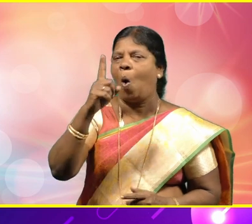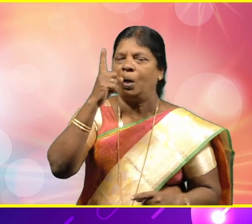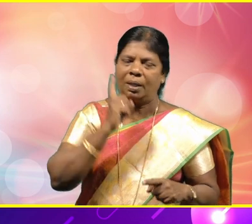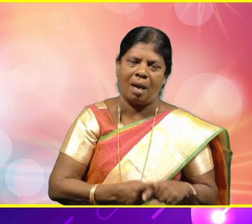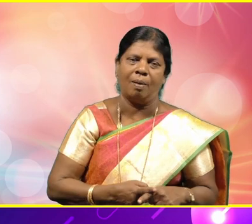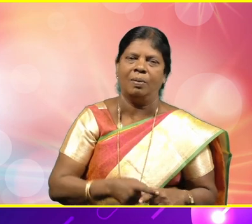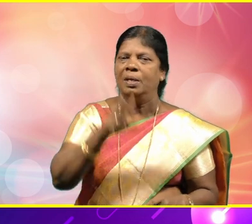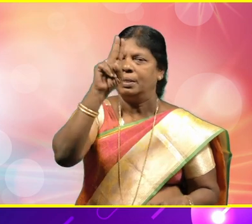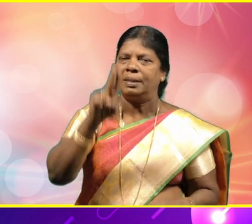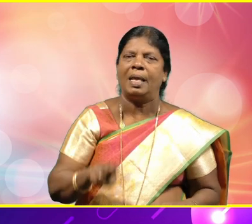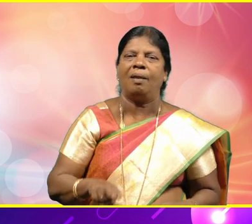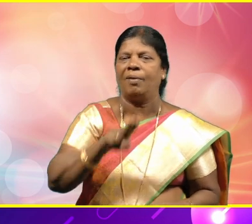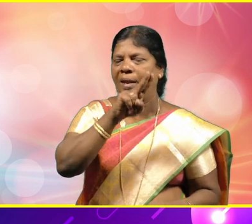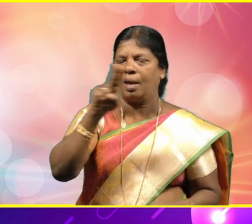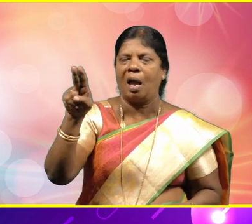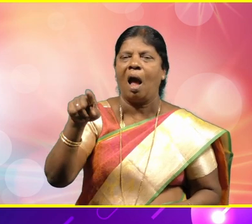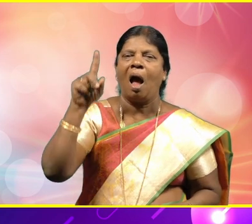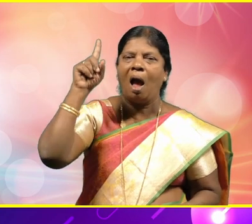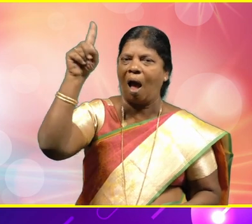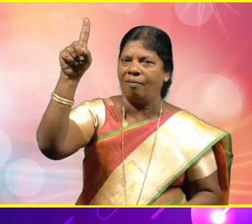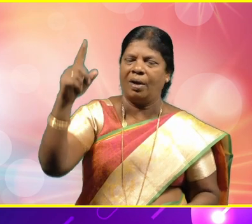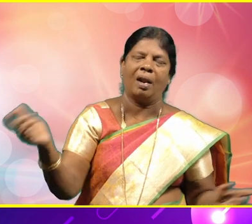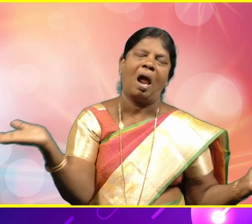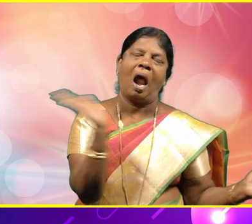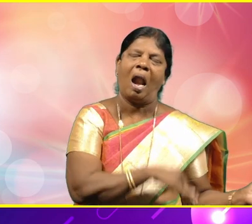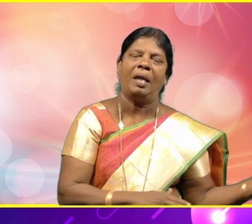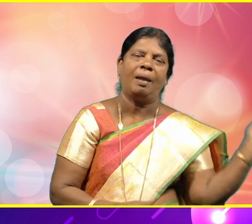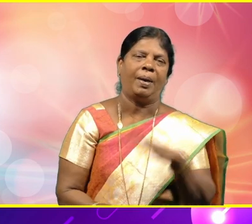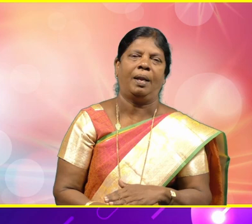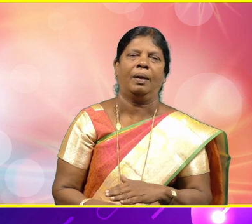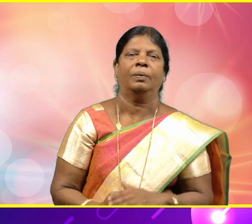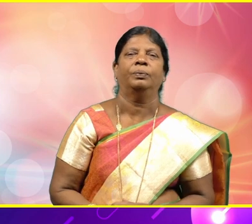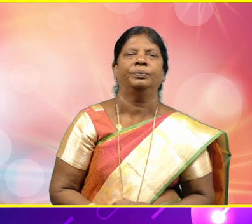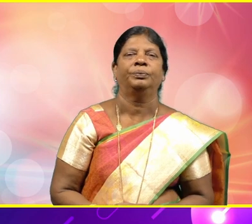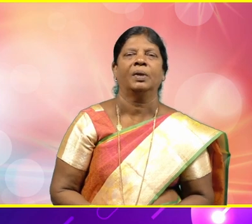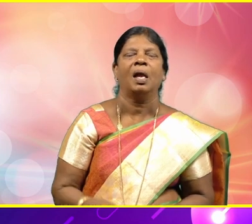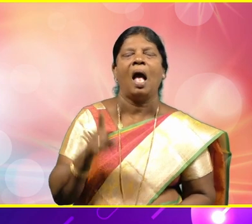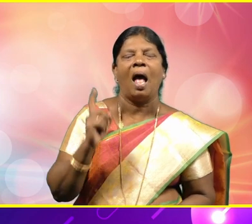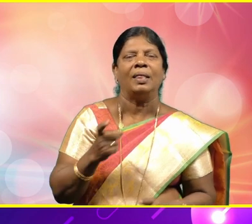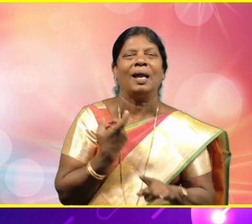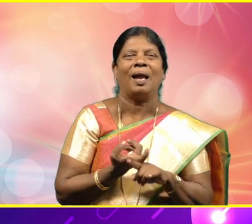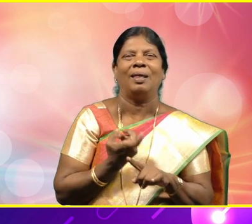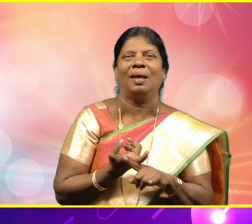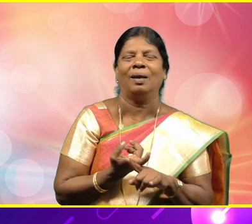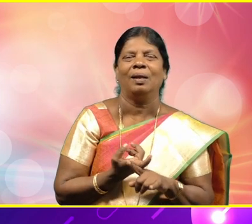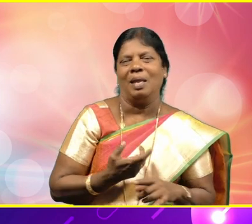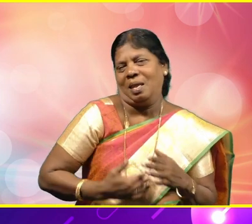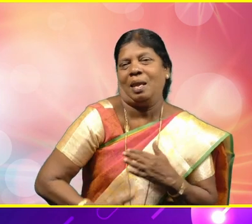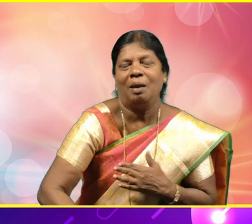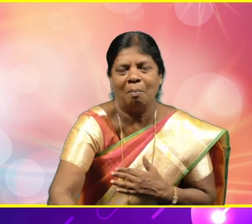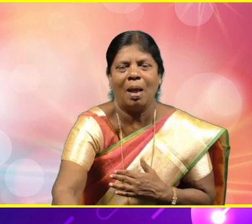குற்றத்திற்காய் ஒரு தரம் சிலுவையில் அவர் அடிக்கப்பட்டார். அந்த